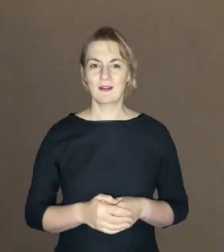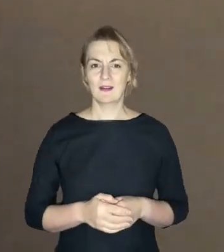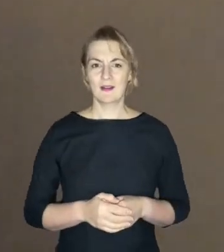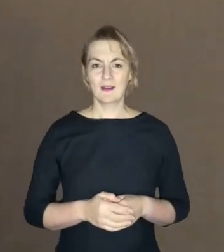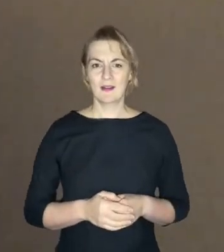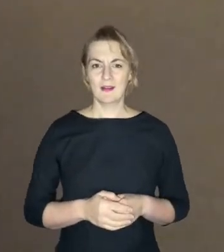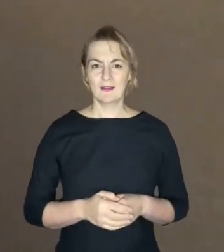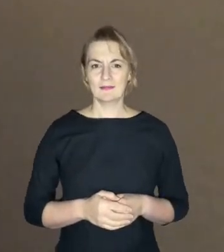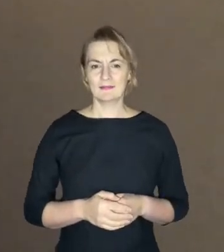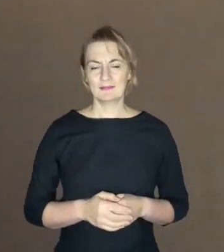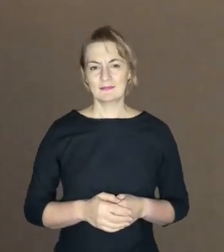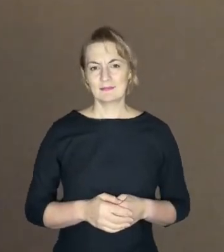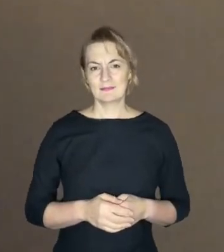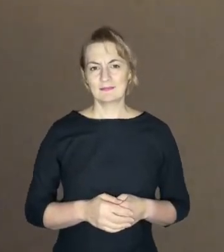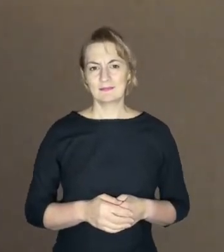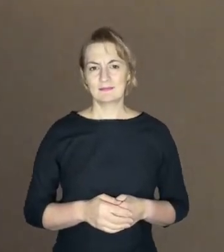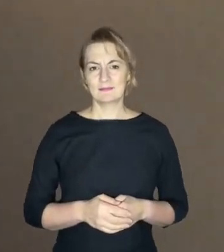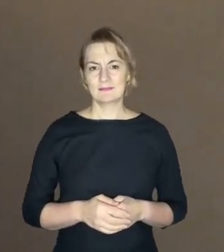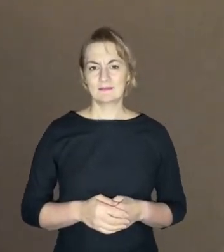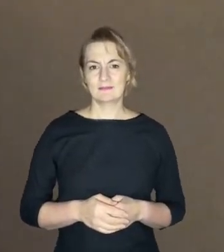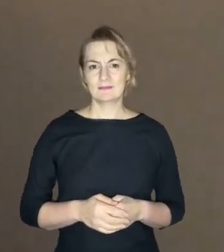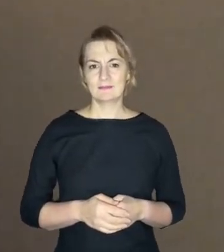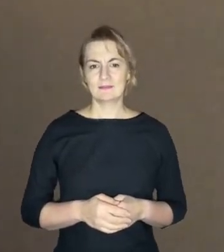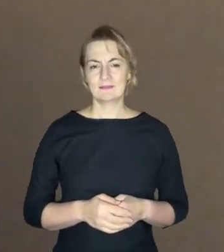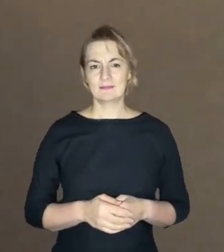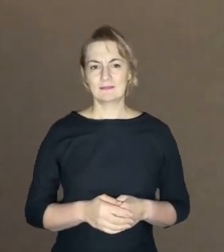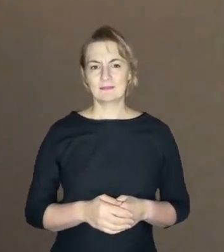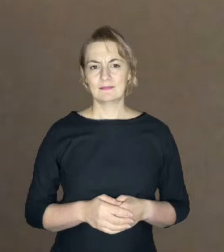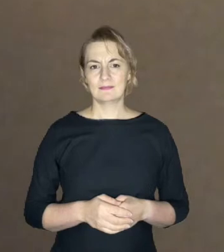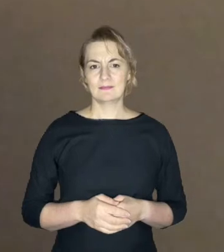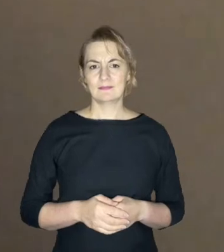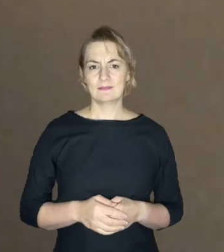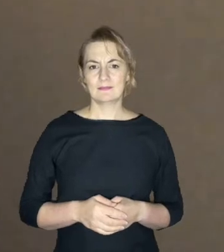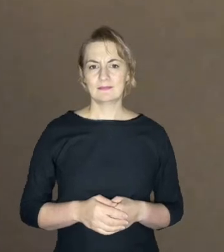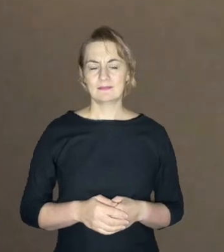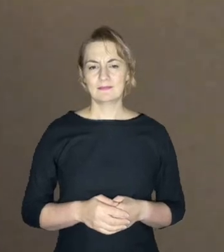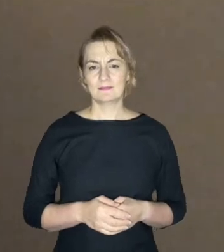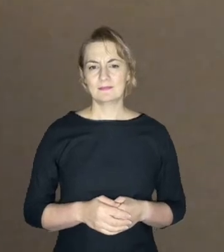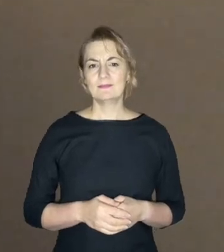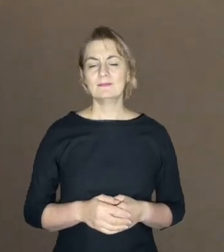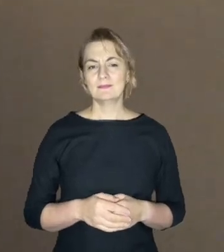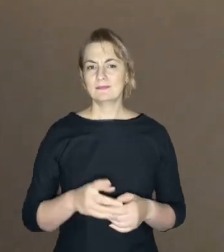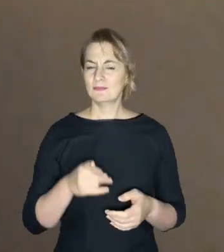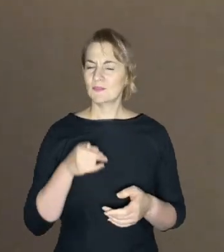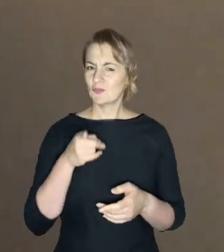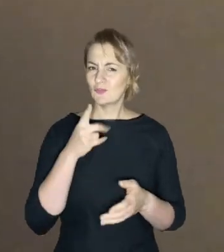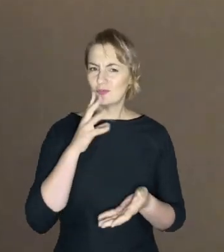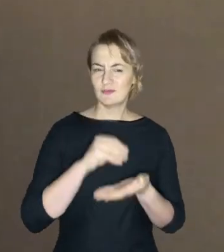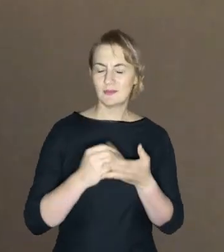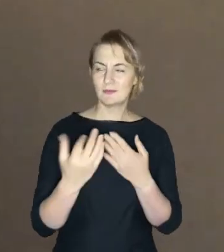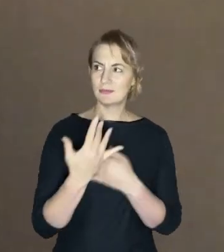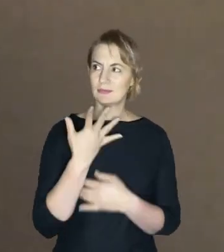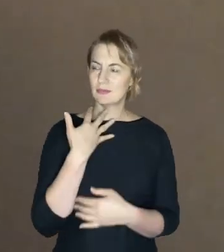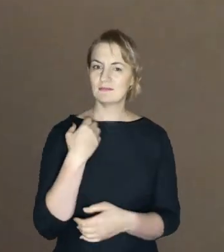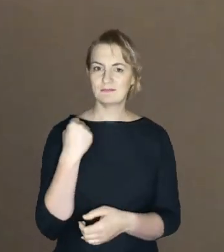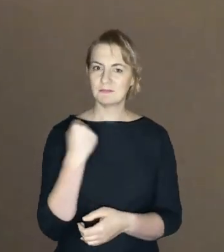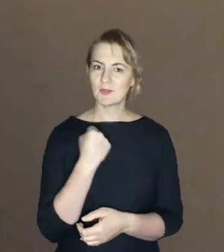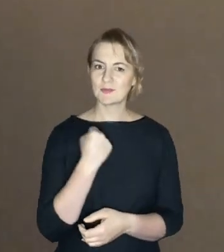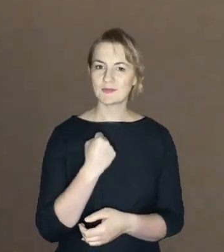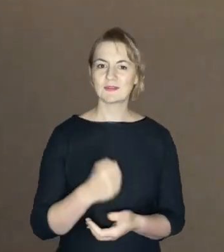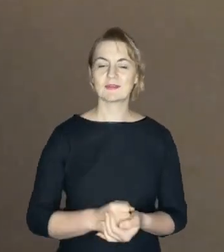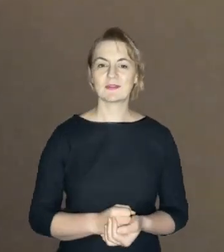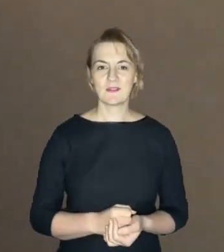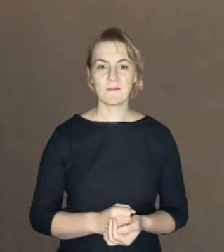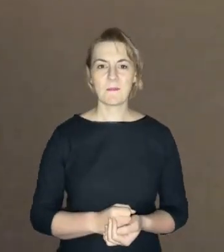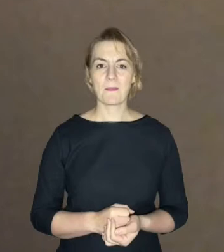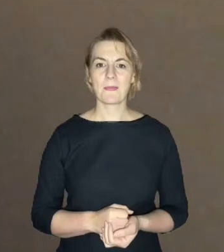i to, jak to... Pierwsze doświadczenie zrobiło ogromne wrażenie na mnie. Ta postać